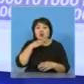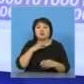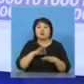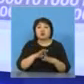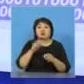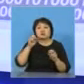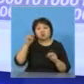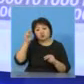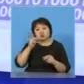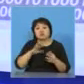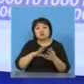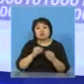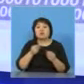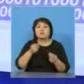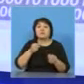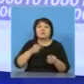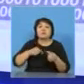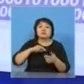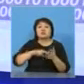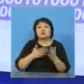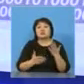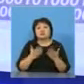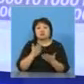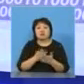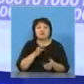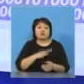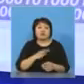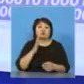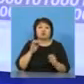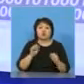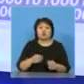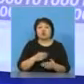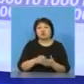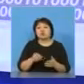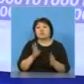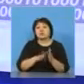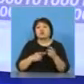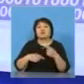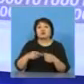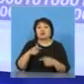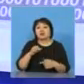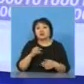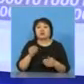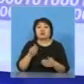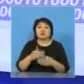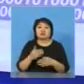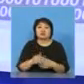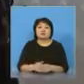пройти спецкурсы и составить бизнес-план. Если план окажется выгодным, вы можете получить безвозмездный грант или кредит.